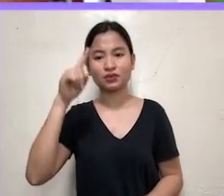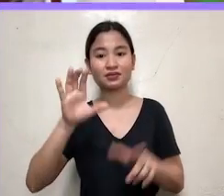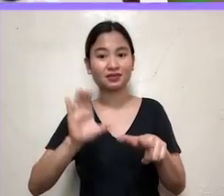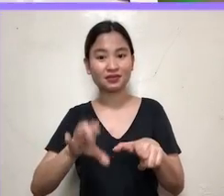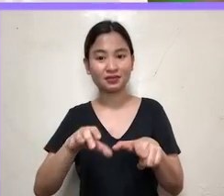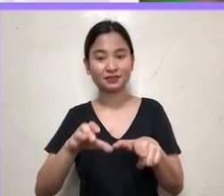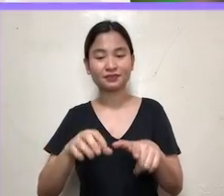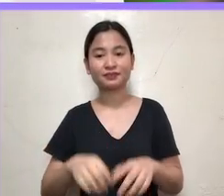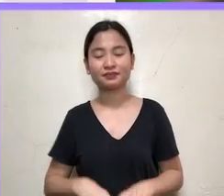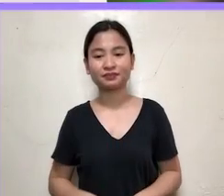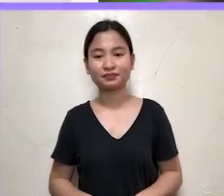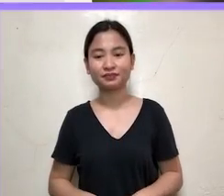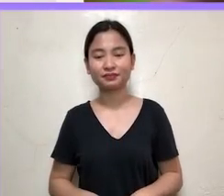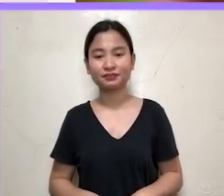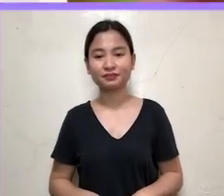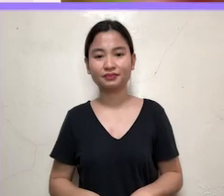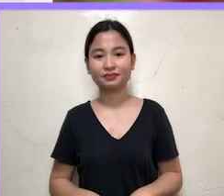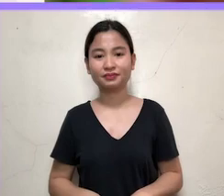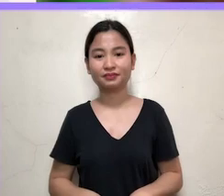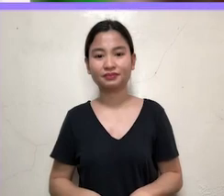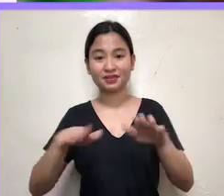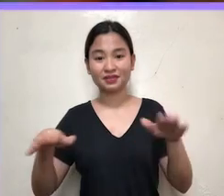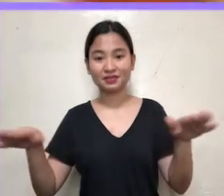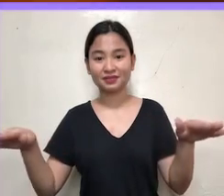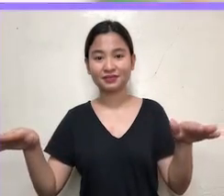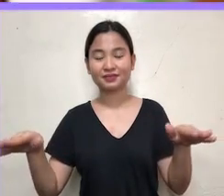para sa mga may kapansanan,